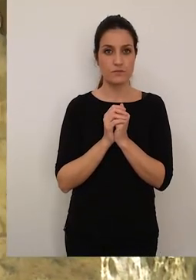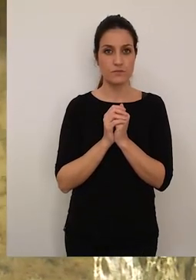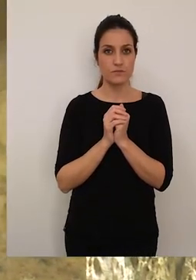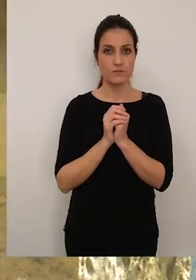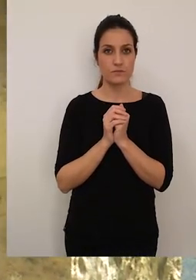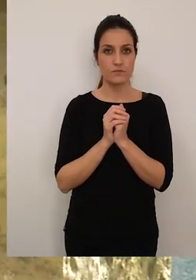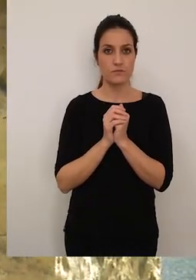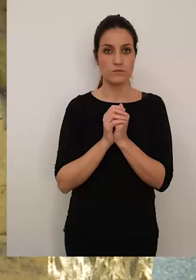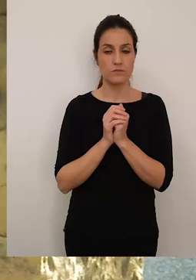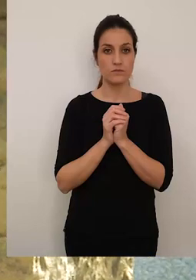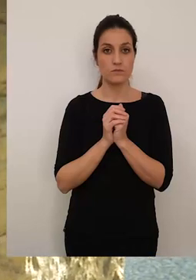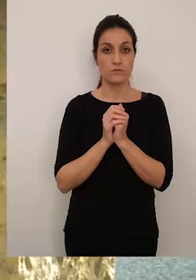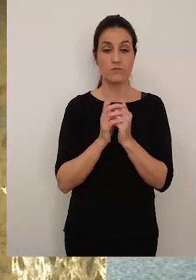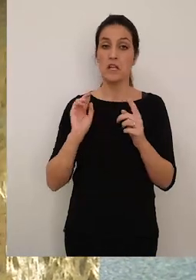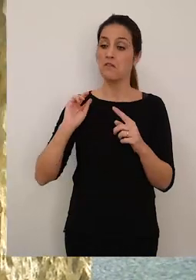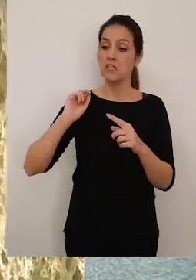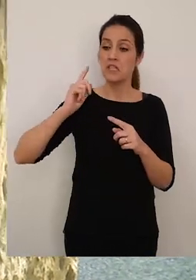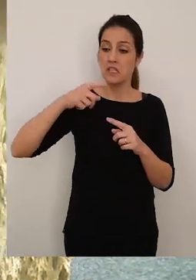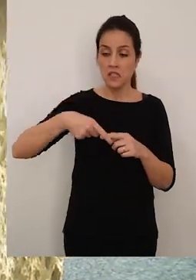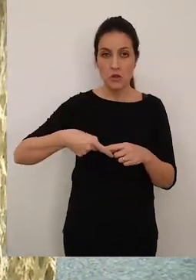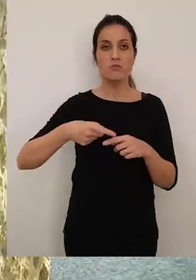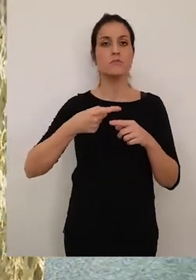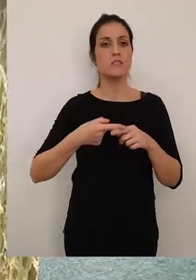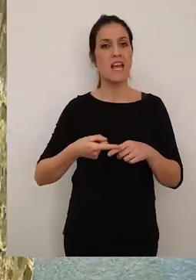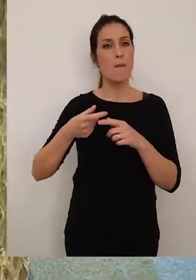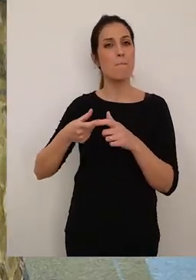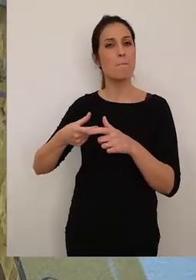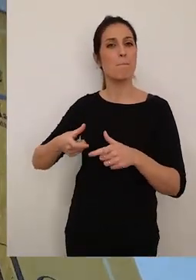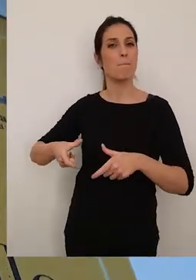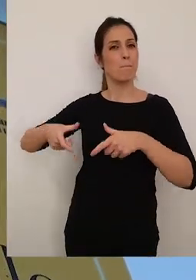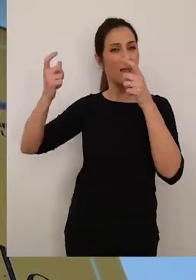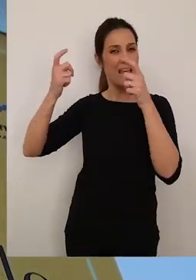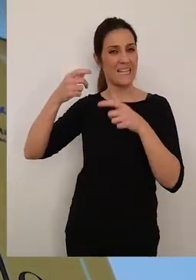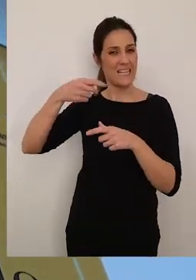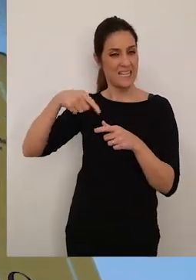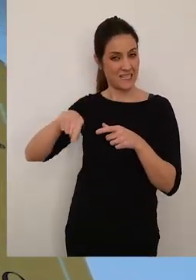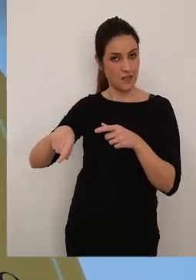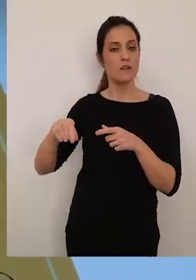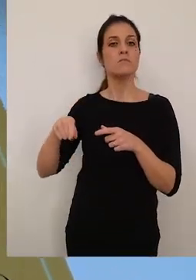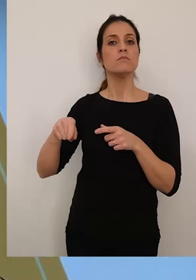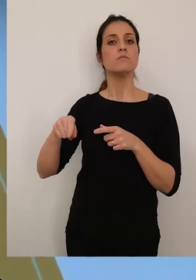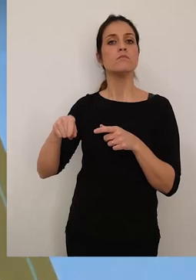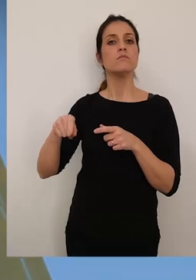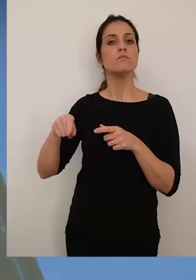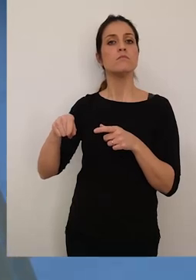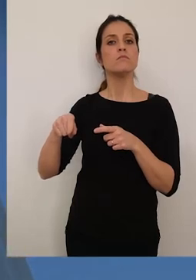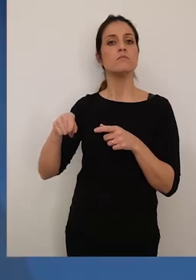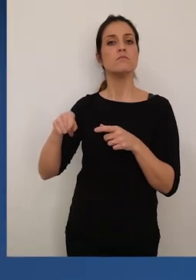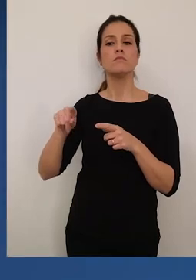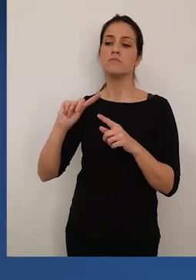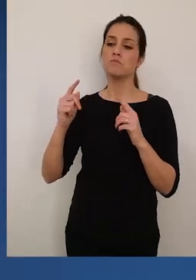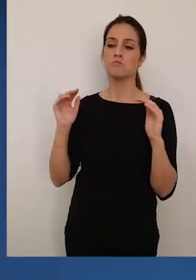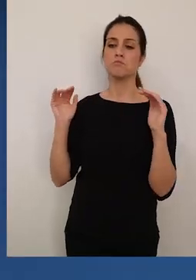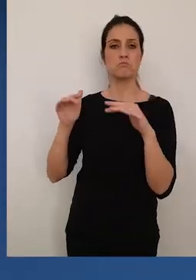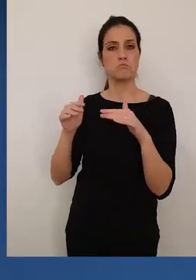Secondo le testimonianze giunte sino ai giorni nostri, il menhir del Teofilo, o menhir Sant'Otaro, era elemento di antichi rituali